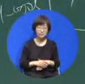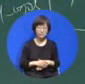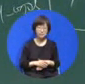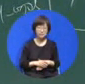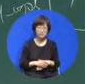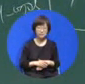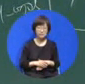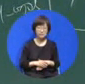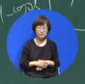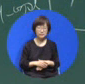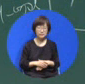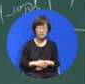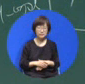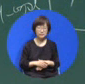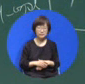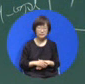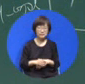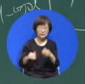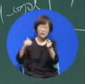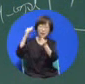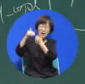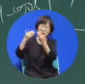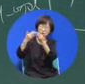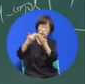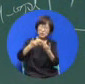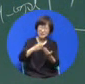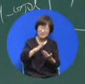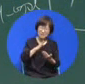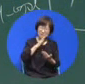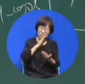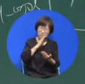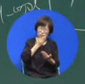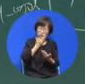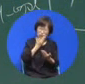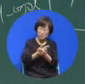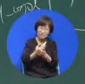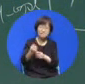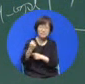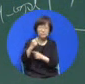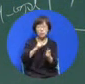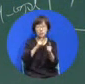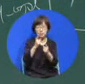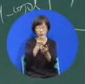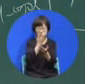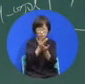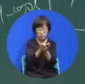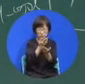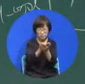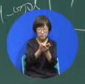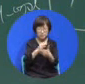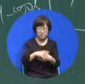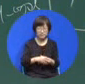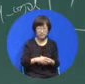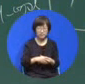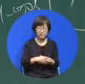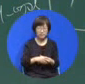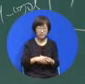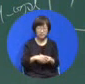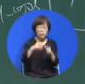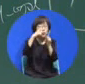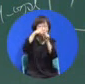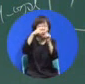참된 하나님의 것을 회복하게 해 주옵소서. May we truly restore the things of God. 우리 교사를